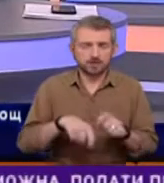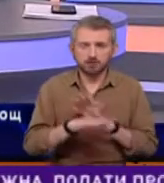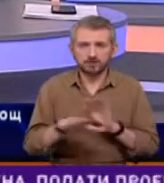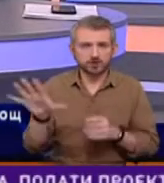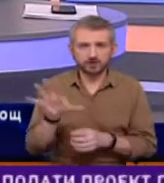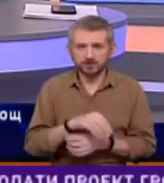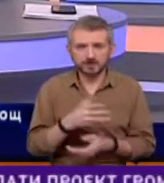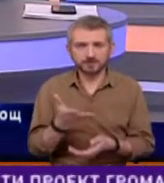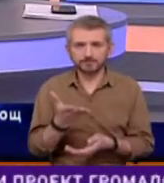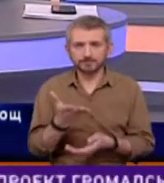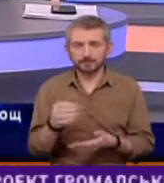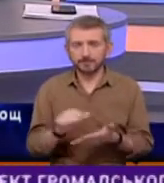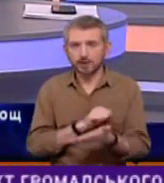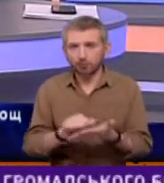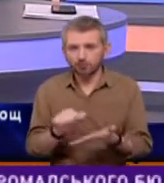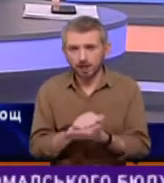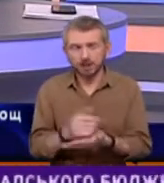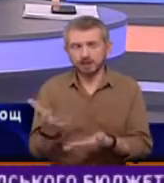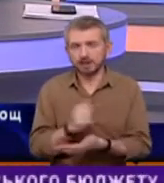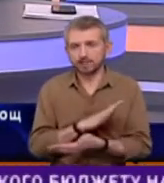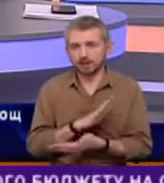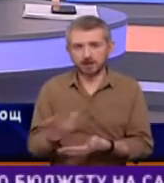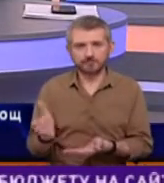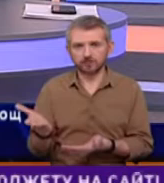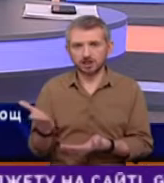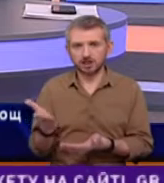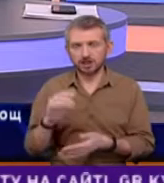всі документи і не прийнявши